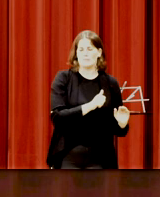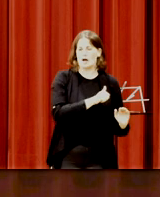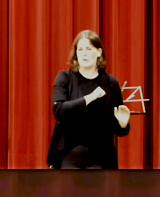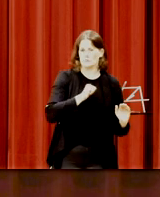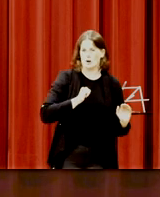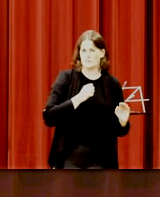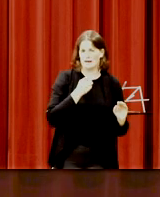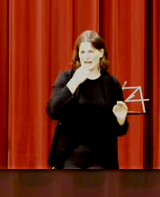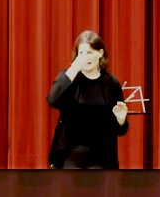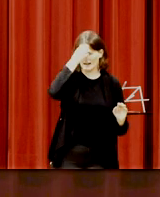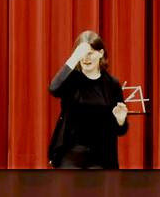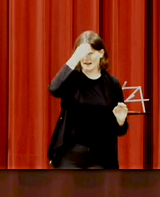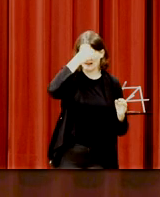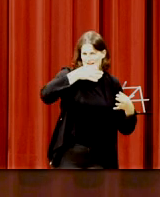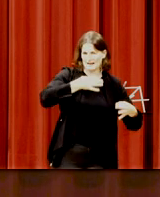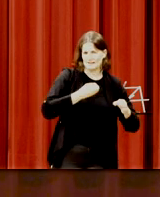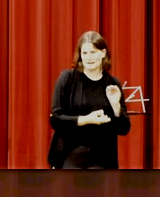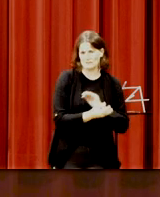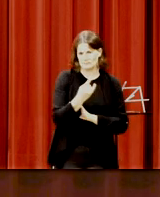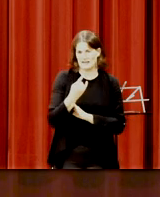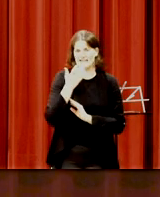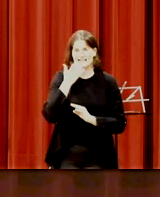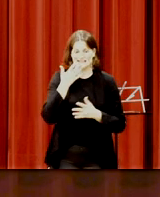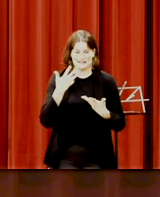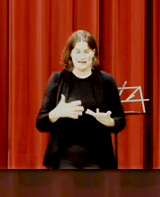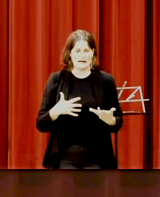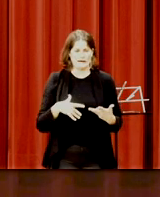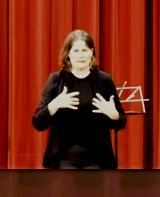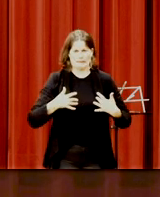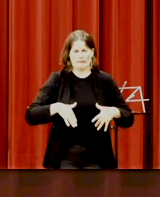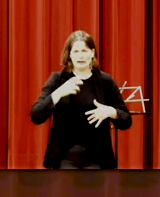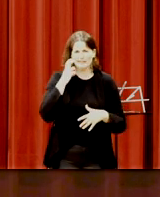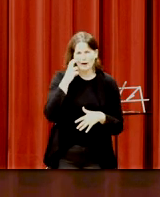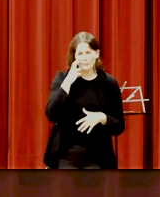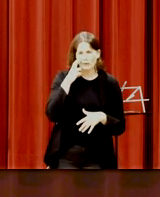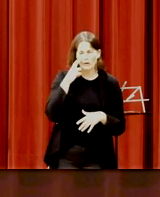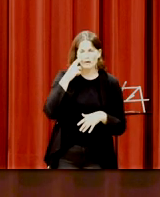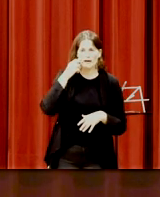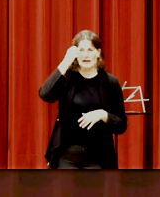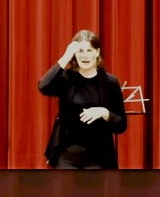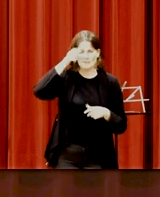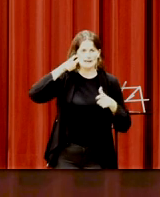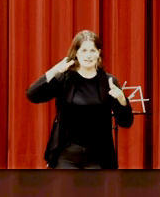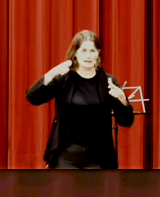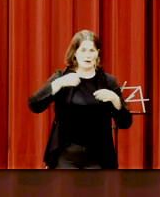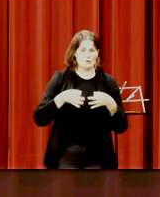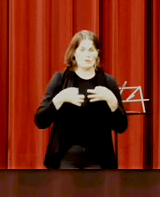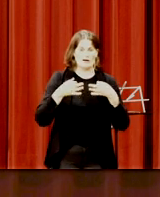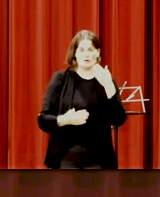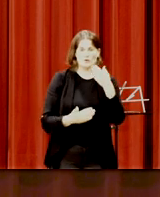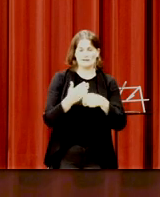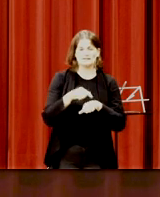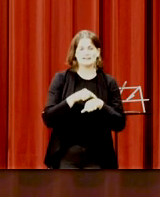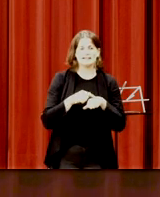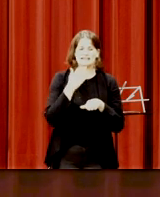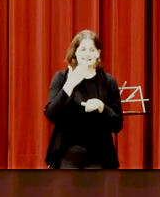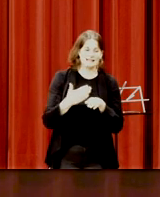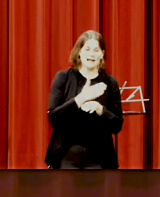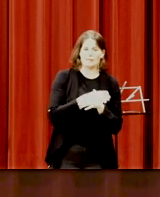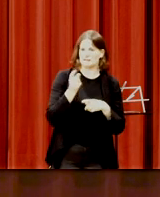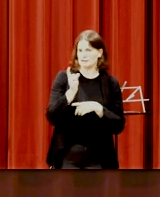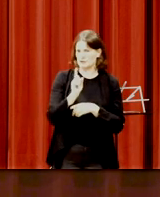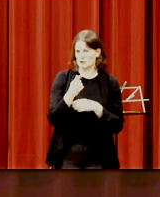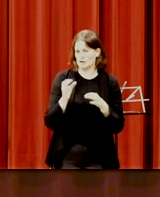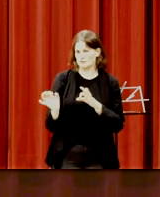si no fem la feina i ens preparem humanísticament parlant, no tecnològicament, perquè heu vist la tecnologia, ja està, humanísticament